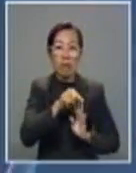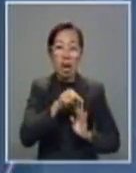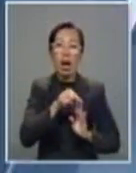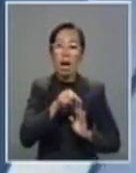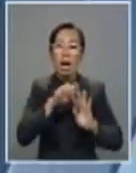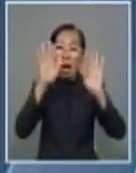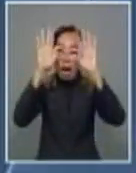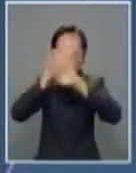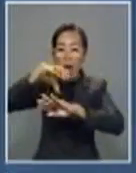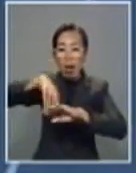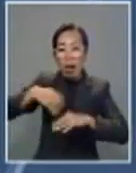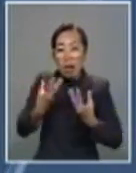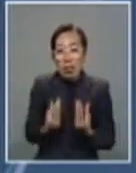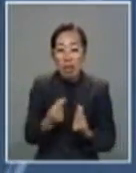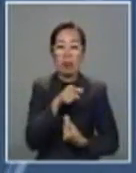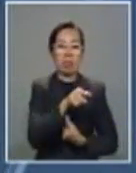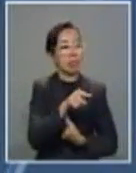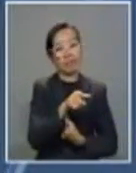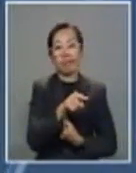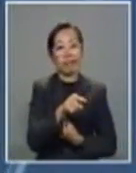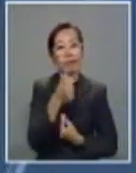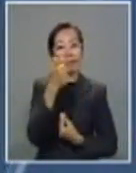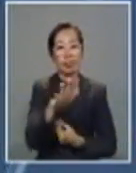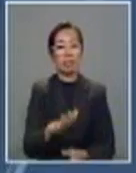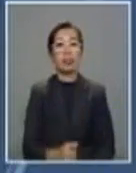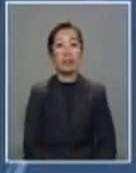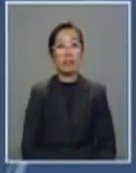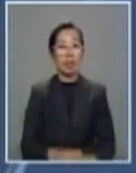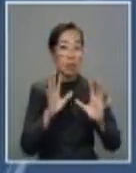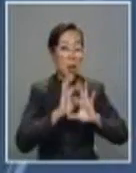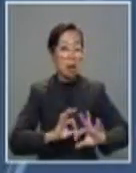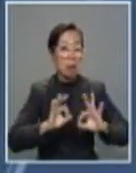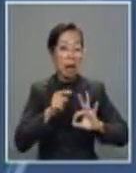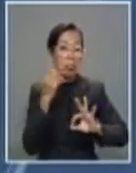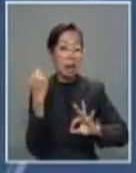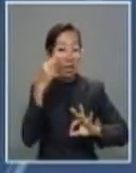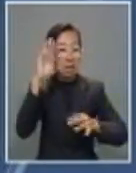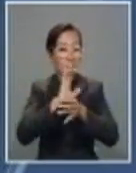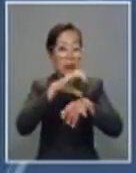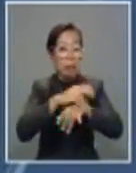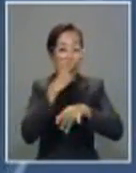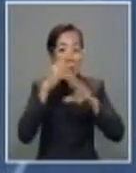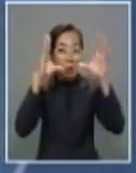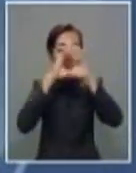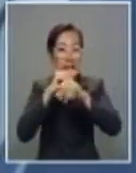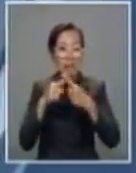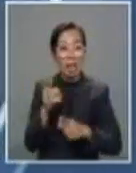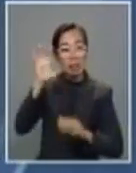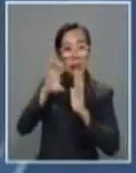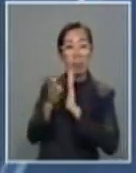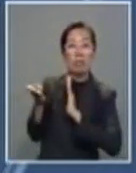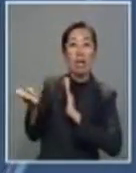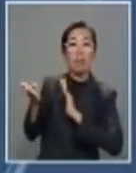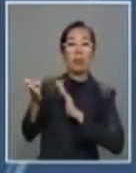หรือว่าสถานเรืองลมทั่วไปอยู่แล้วใช่ไหม และที่สำคัญกลางคืนด้วยนะเมื่อกี้อันนี้เป็นภาพแพรเวลากลางวันปกติก็จะเป็นอย่าง